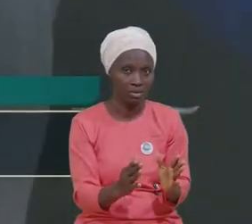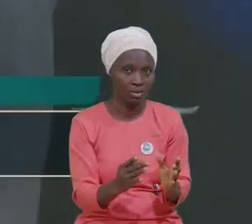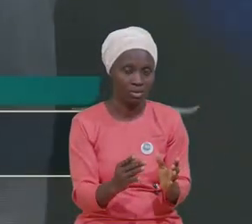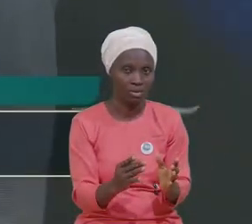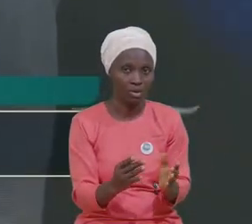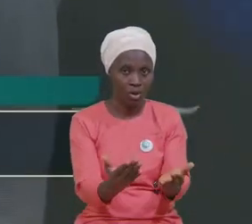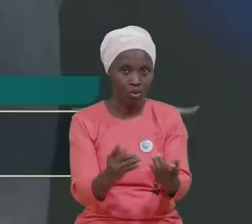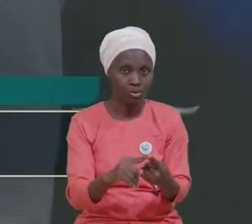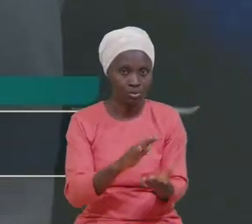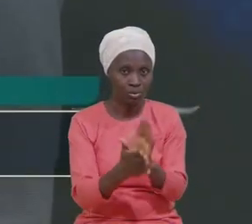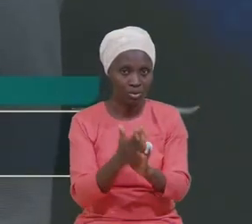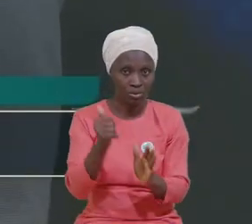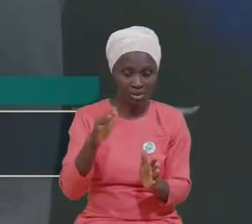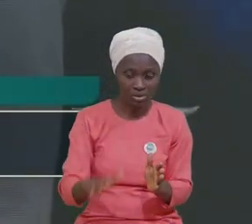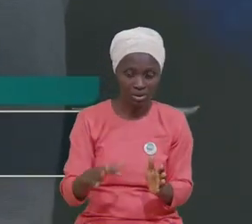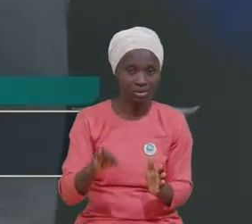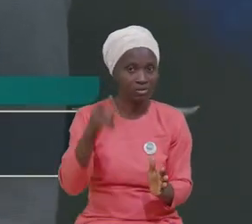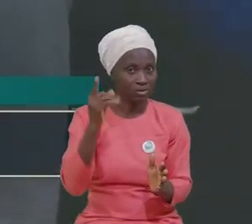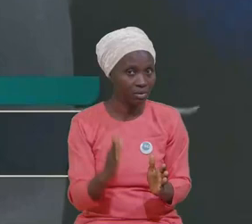pour devenir enfant de Dieu.